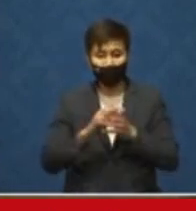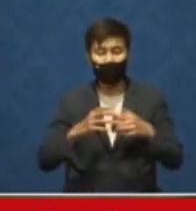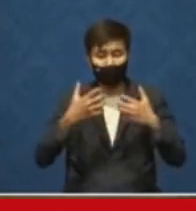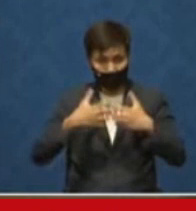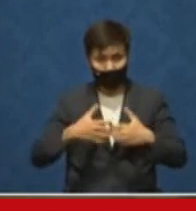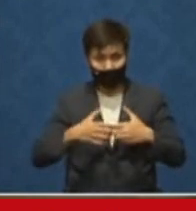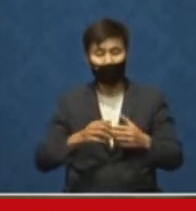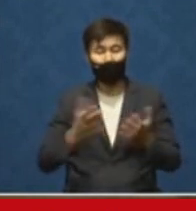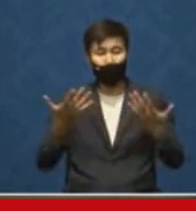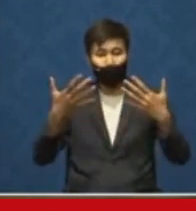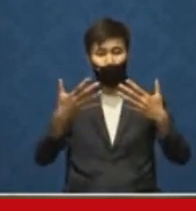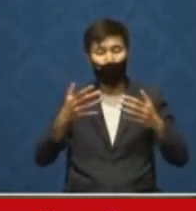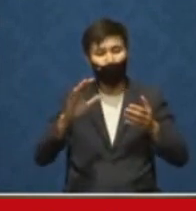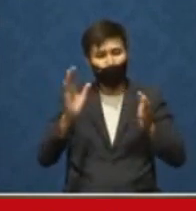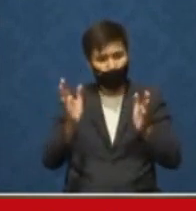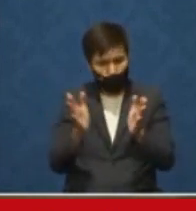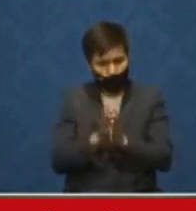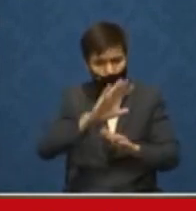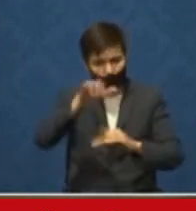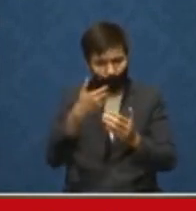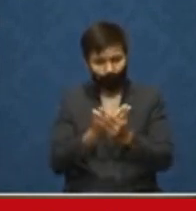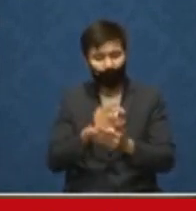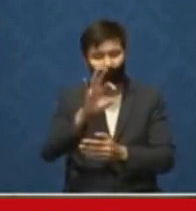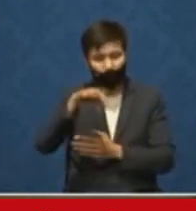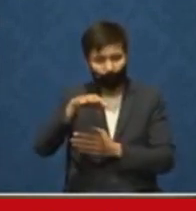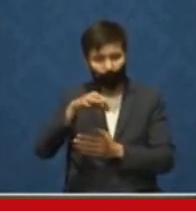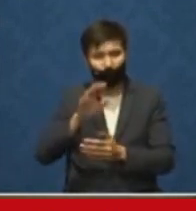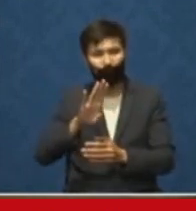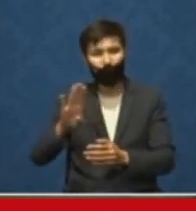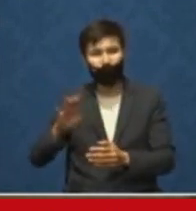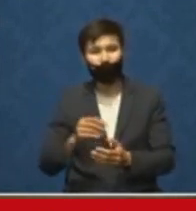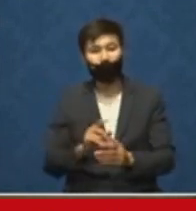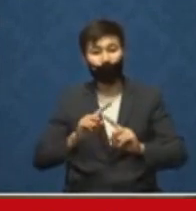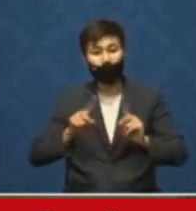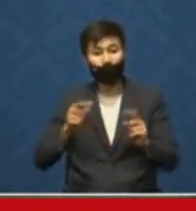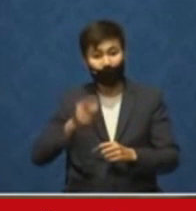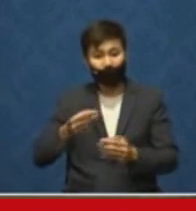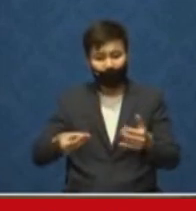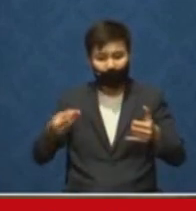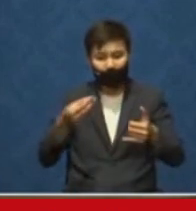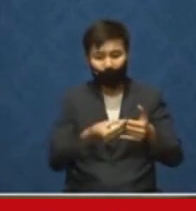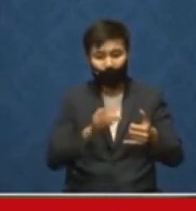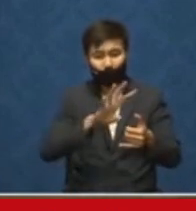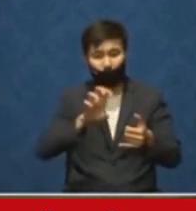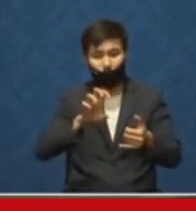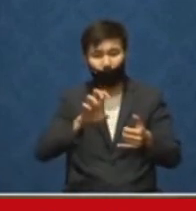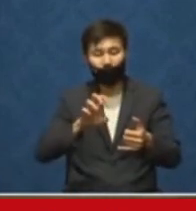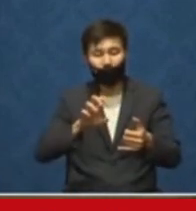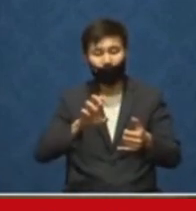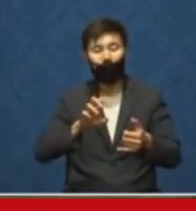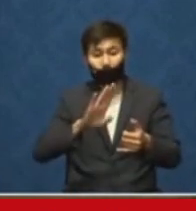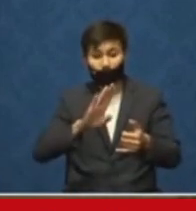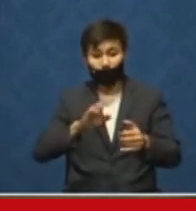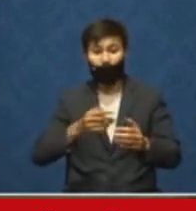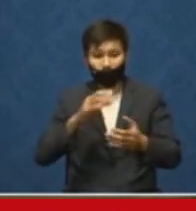ค่าอะไรนะเขาเรียกครับคะปัจจัยการผลิตที่จะให้เช่าบ้านติดมาให้เต็มหน่อยรวมเป็น 9,000บาทแต่